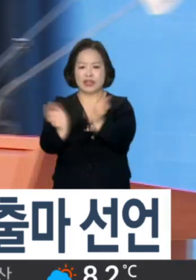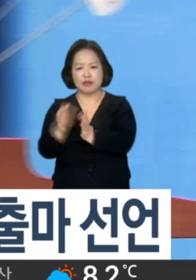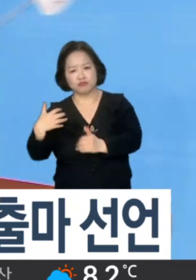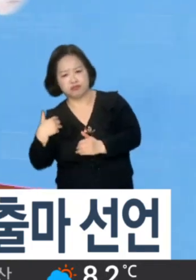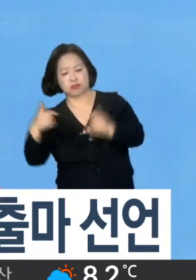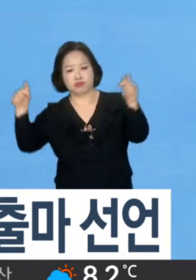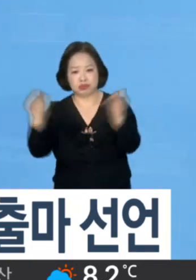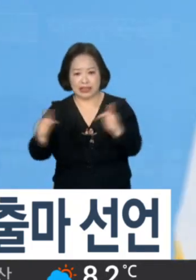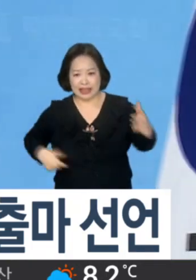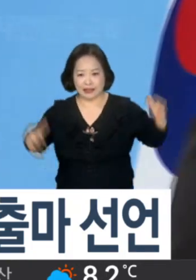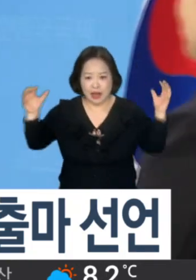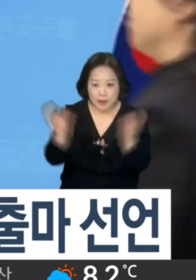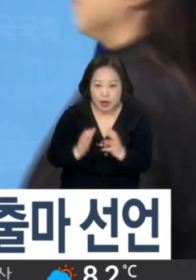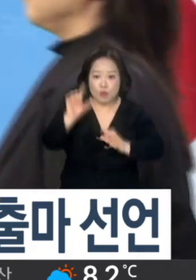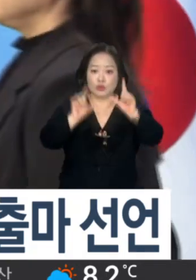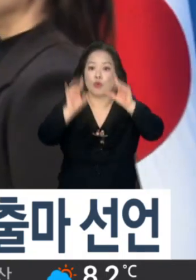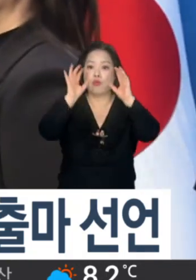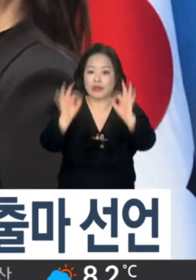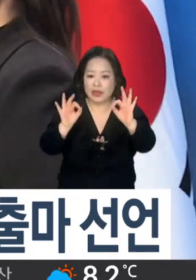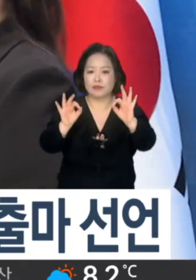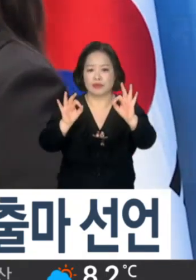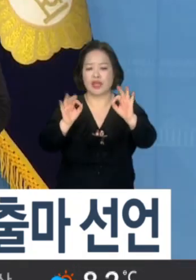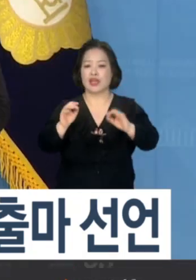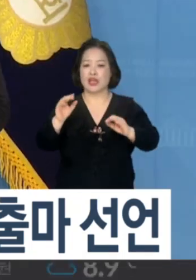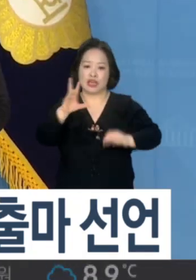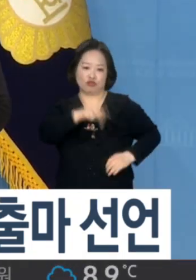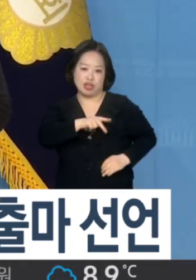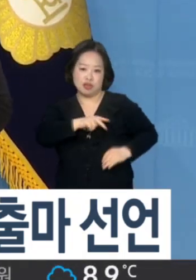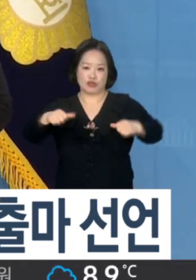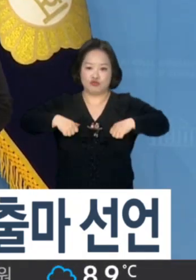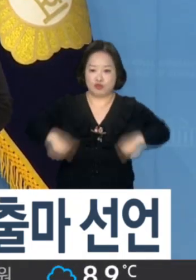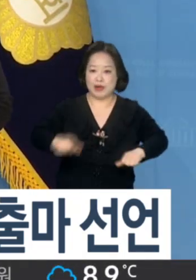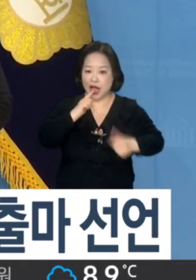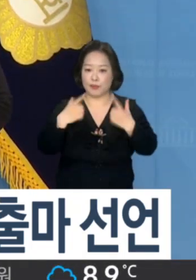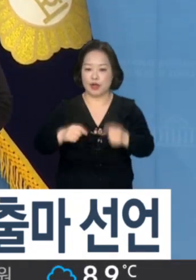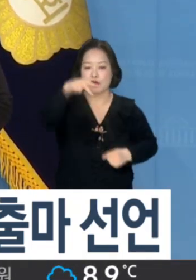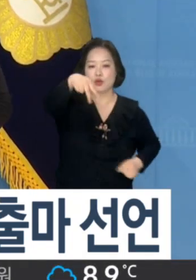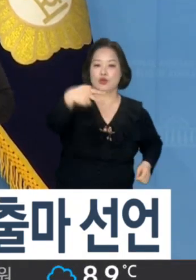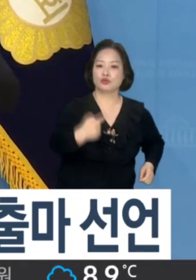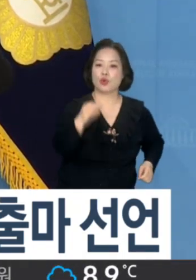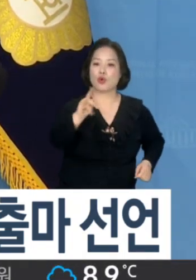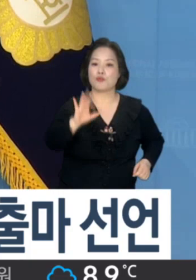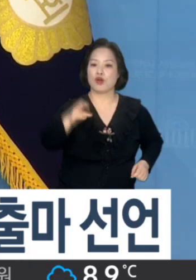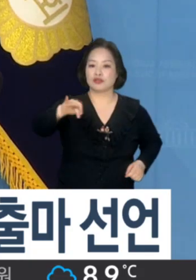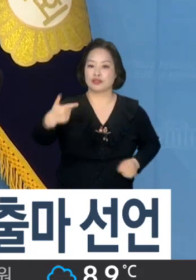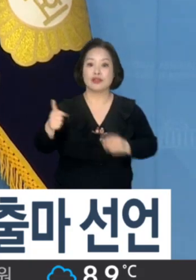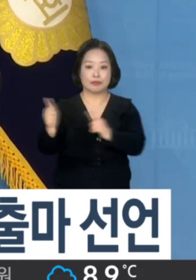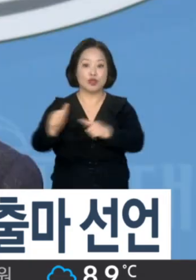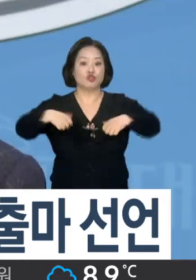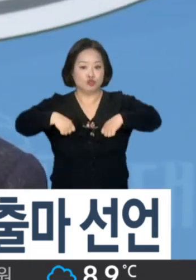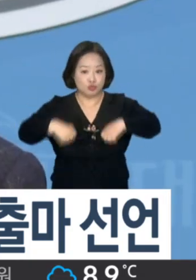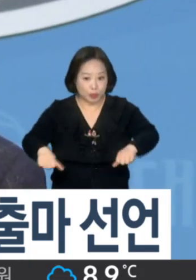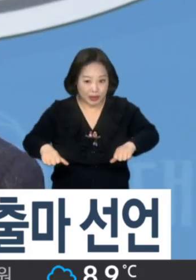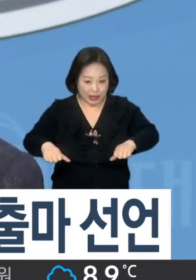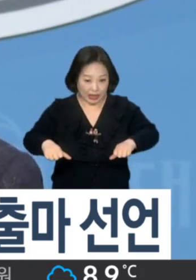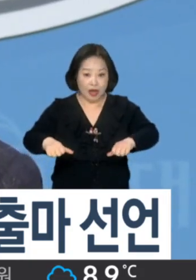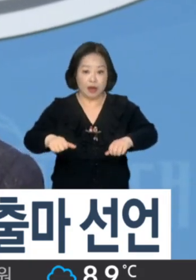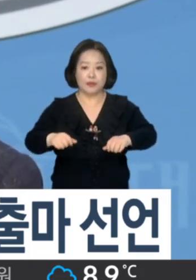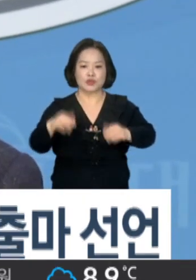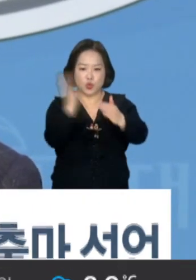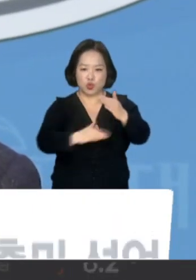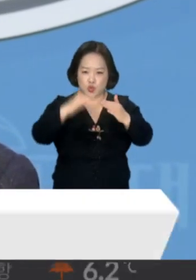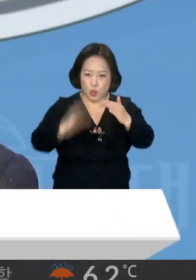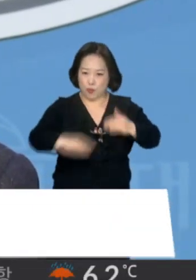단합하는 모습을 보이길 바란다면서 불출마 선언을 했습니다 소병철 의원도 불출마를 선언하면서 당 지도부를 향해